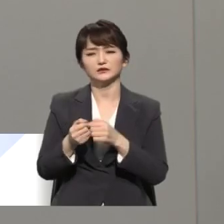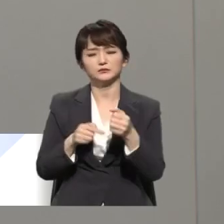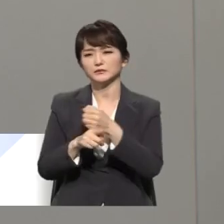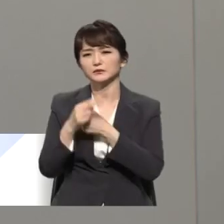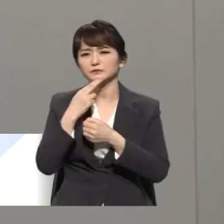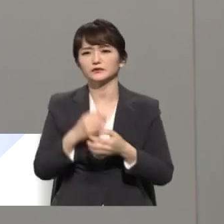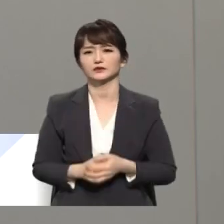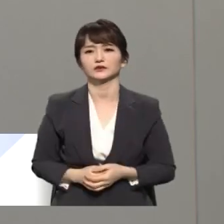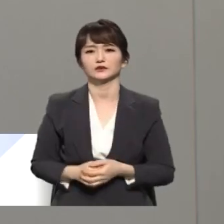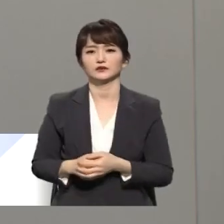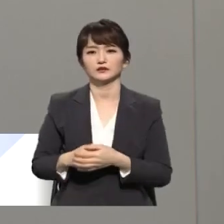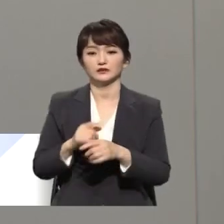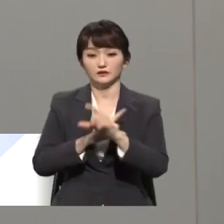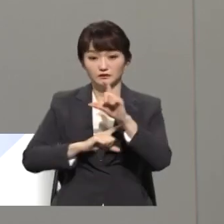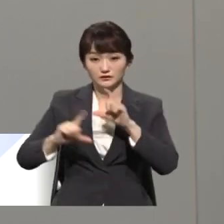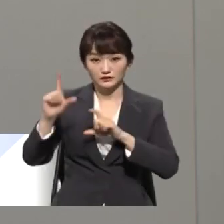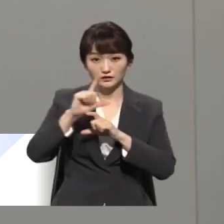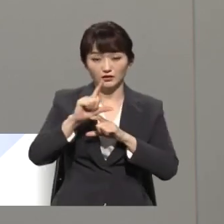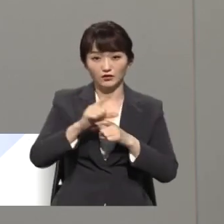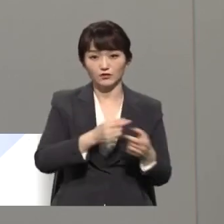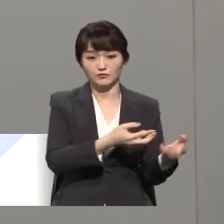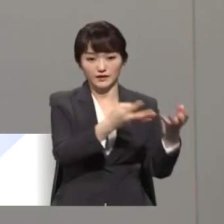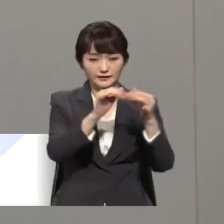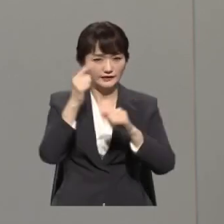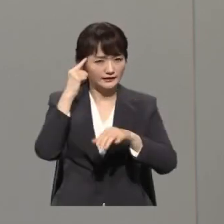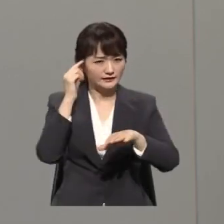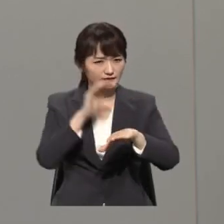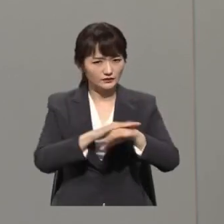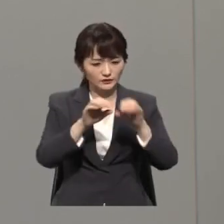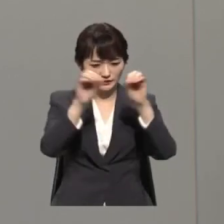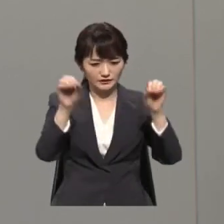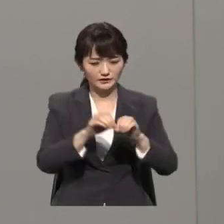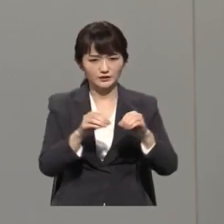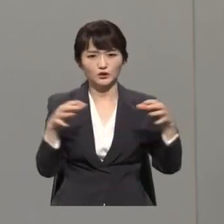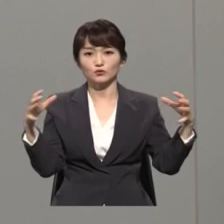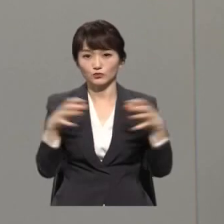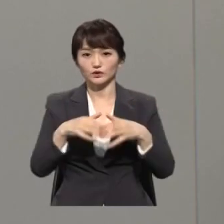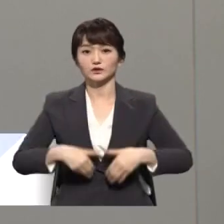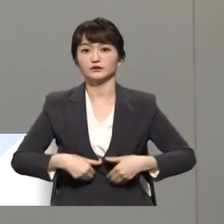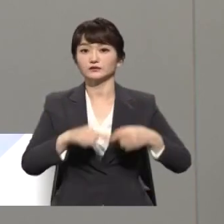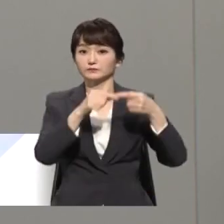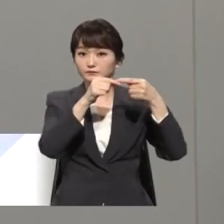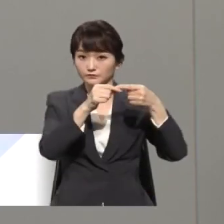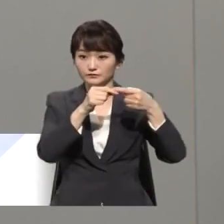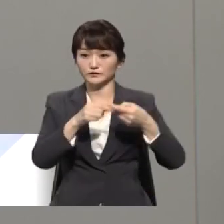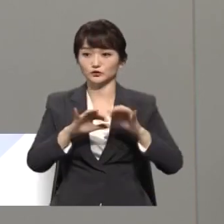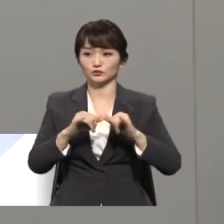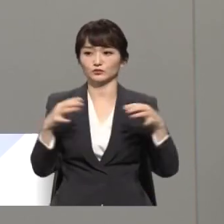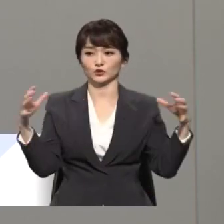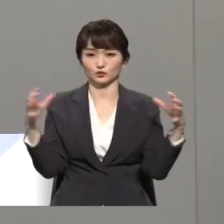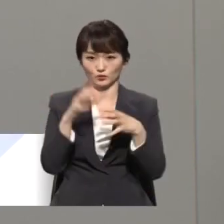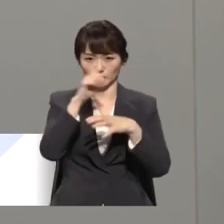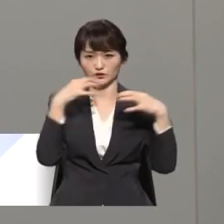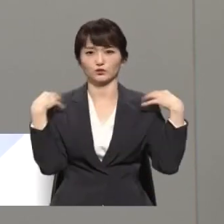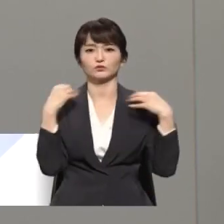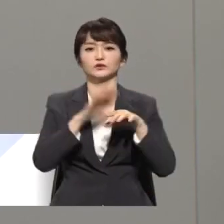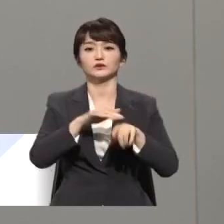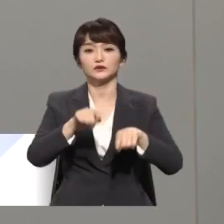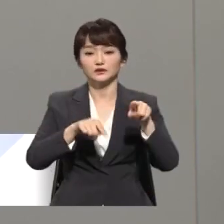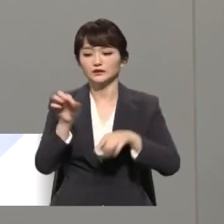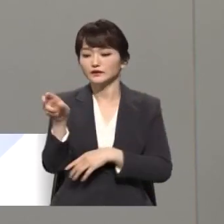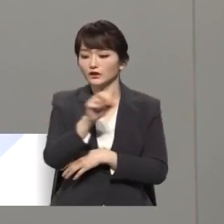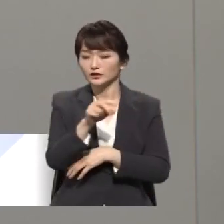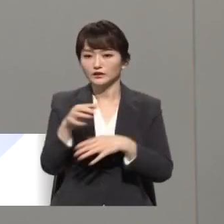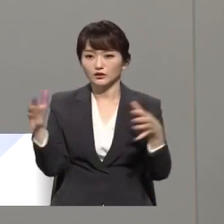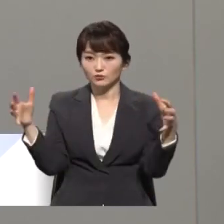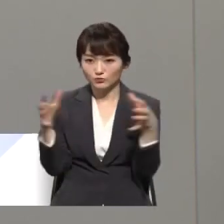사람들의 지지와 협력을 모을 수 있는 시스템이 필요합니다 이를 위해 첫째 국민통합 정보를 실천하겠습니다 여야 협의로